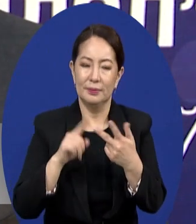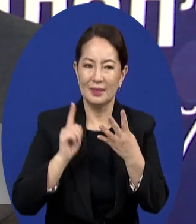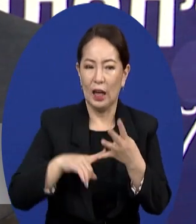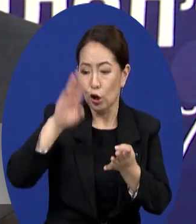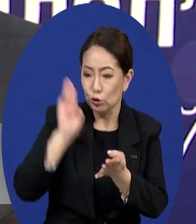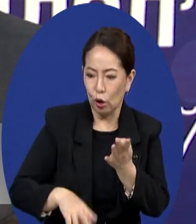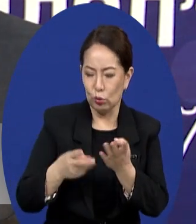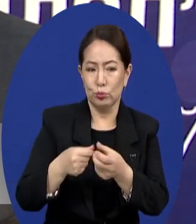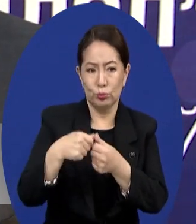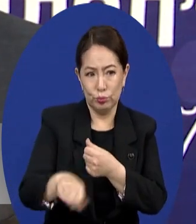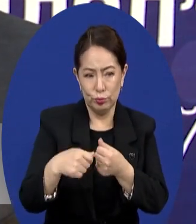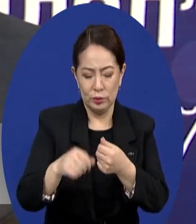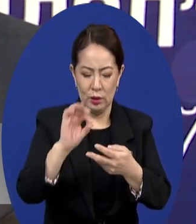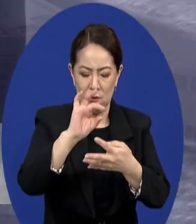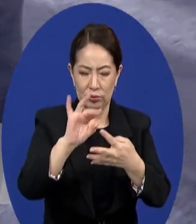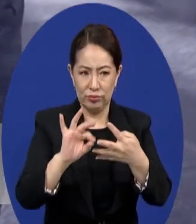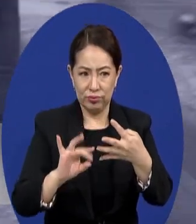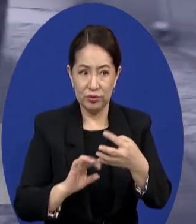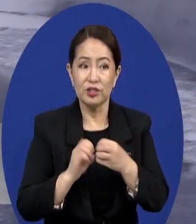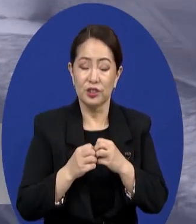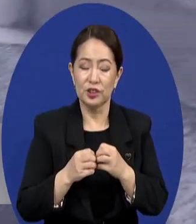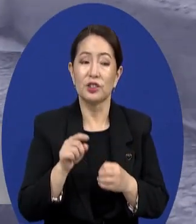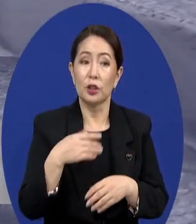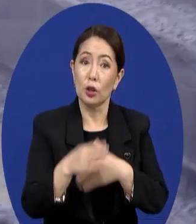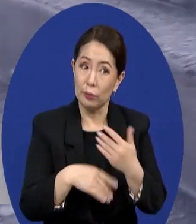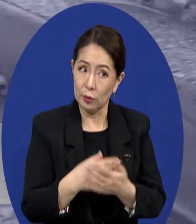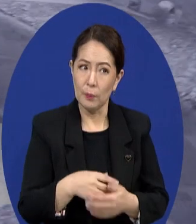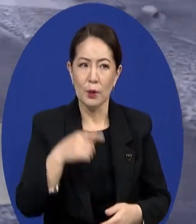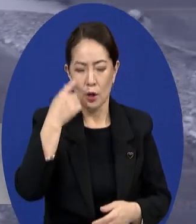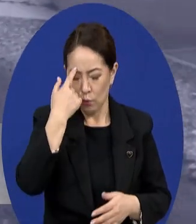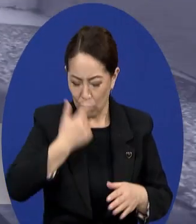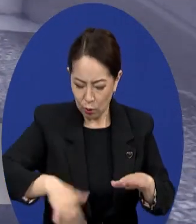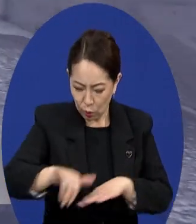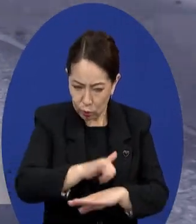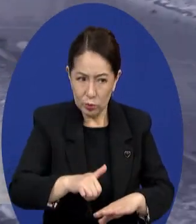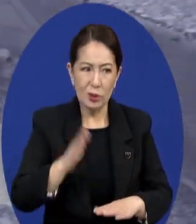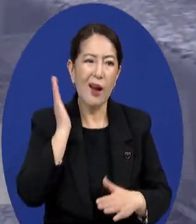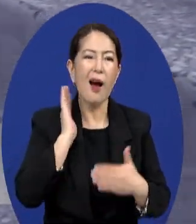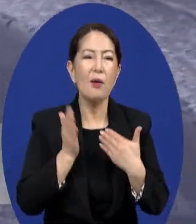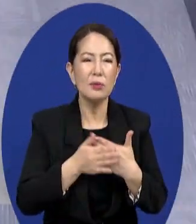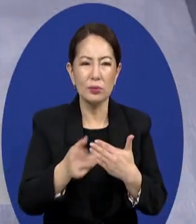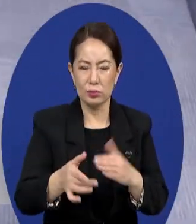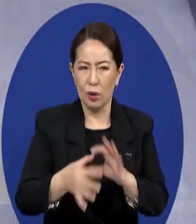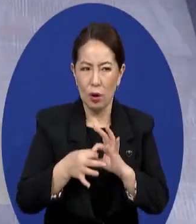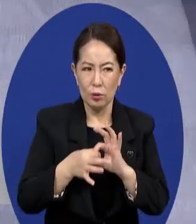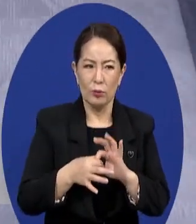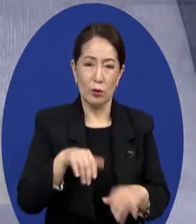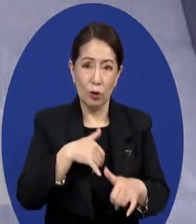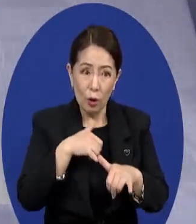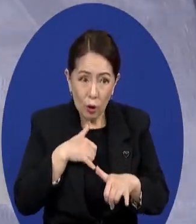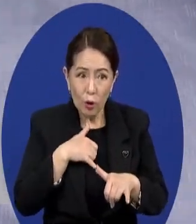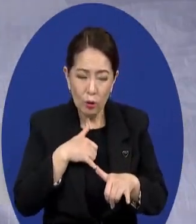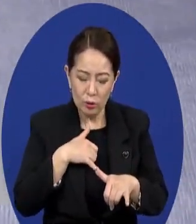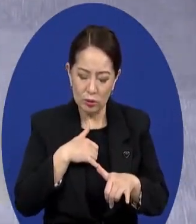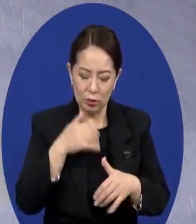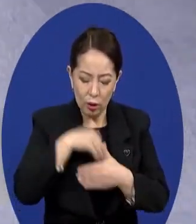торгуулад ингээд ийм байдлаар шийдэгдэт явж байгаа. Манай улс авилгын хэрэггүй улмаас учирсан хохирлынхоо 90% багдуулж